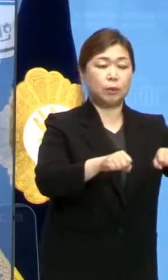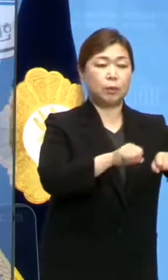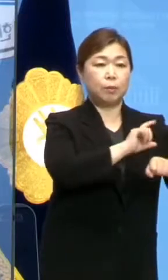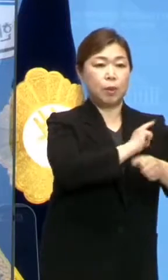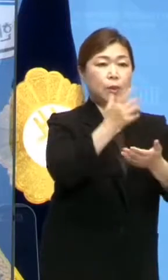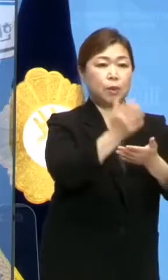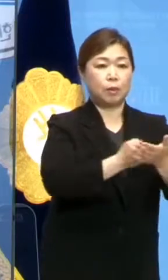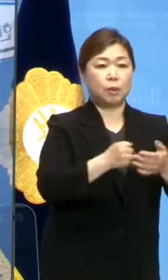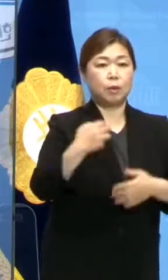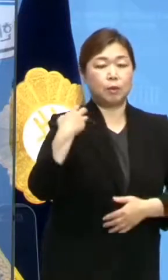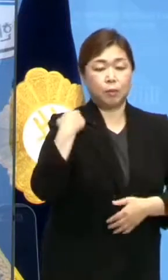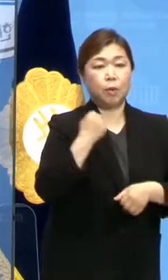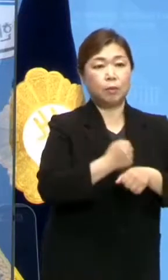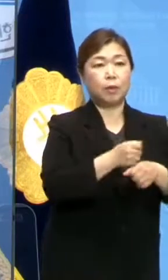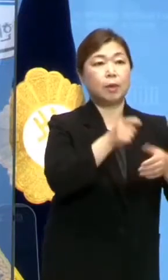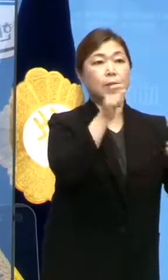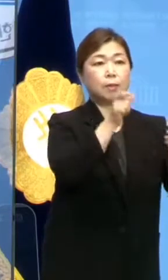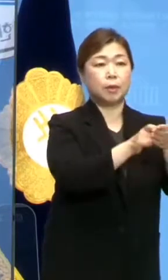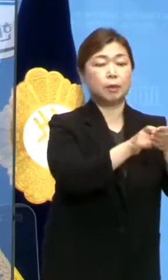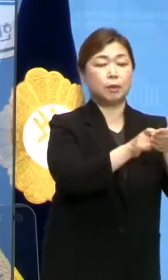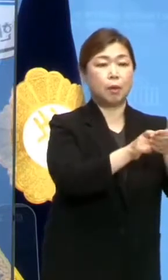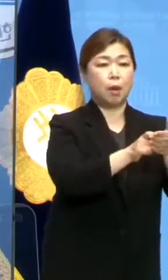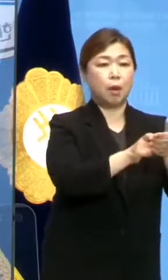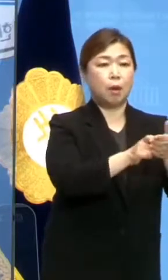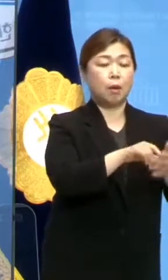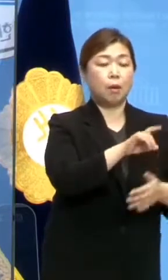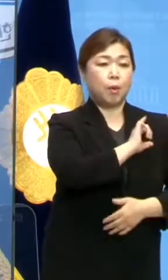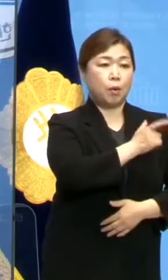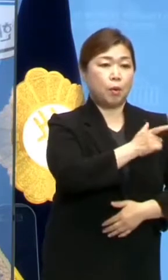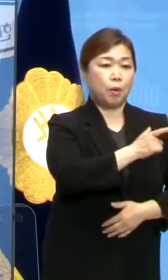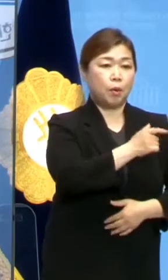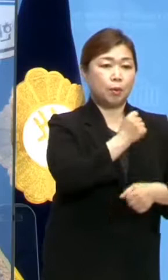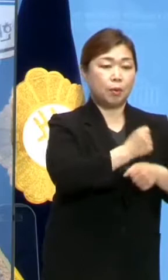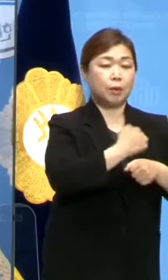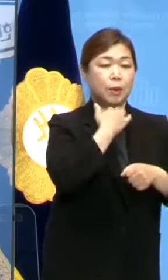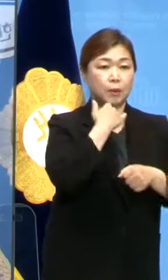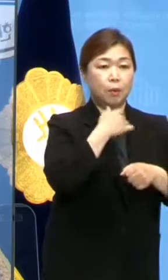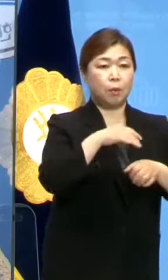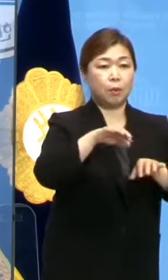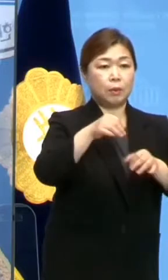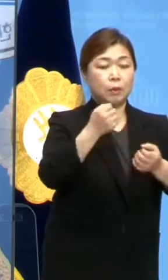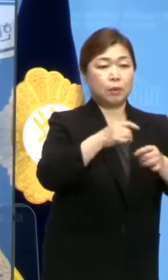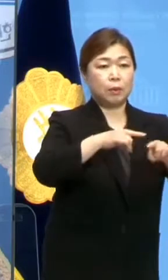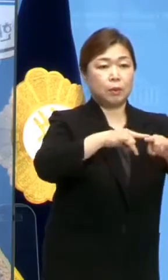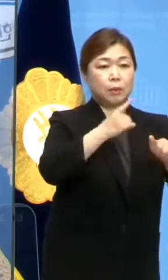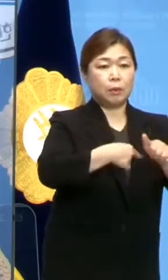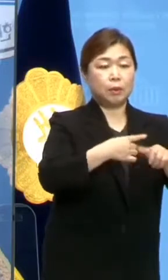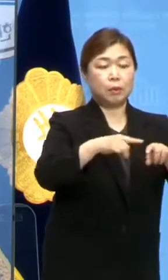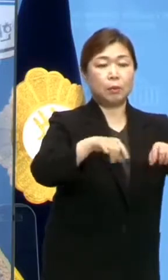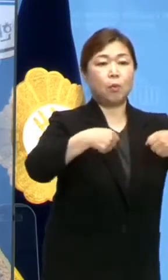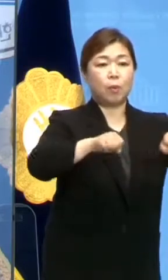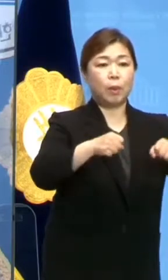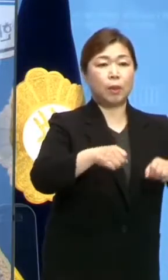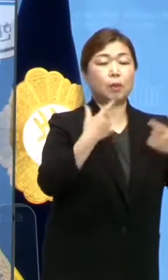의무와 있습니다 면허 취득 연령도 원동기장치자전거 와 동일하게